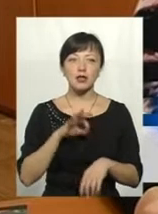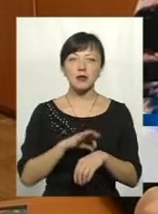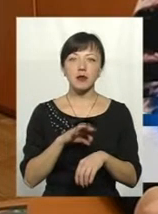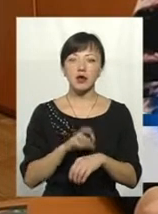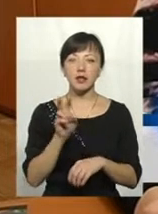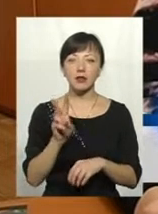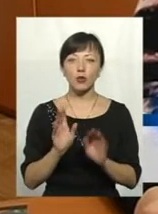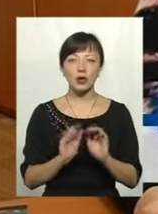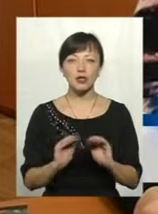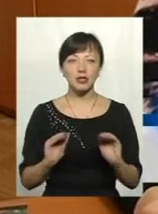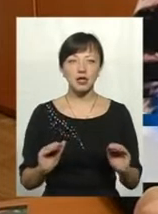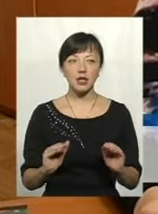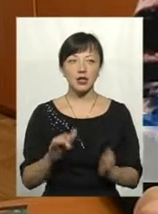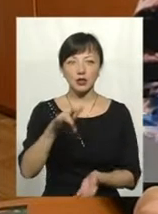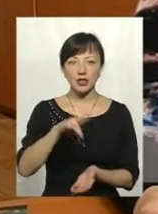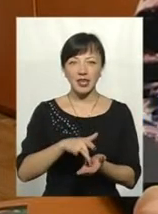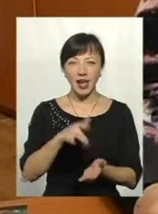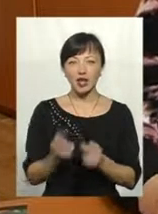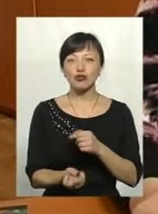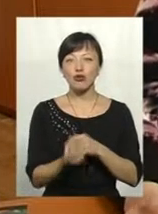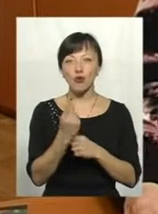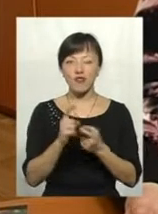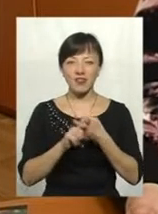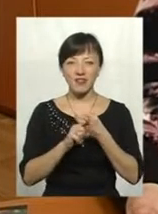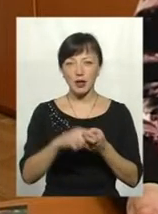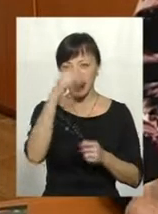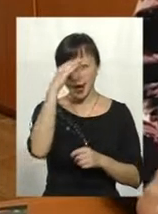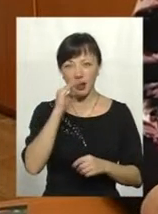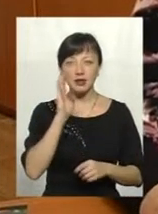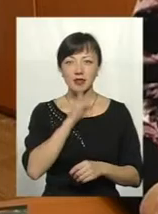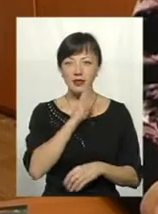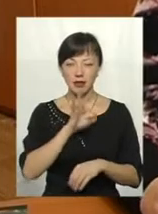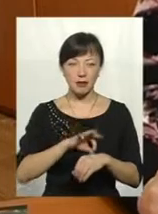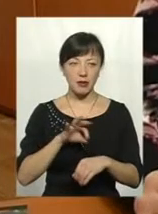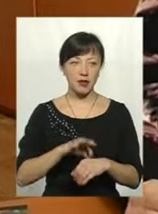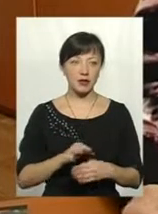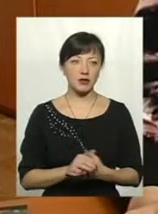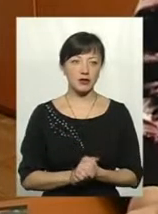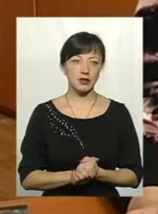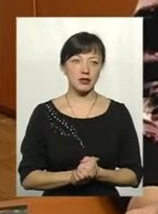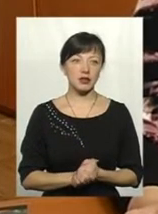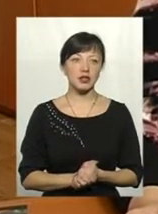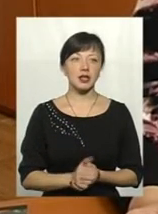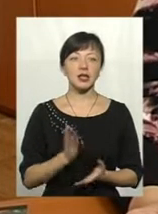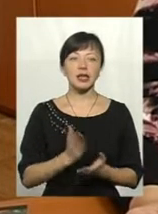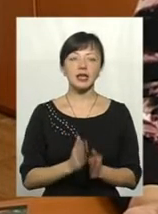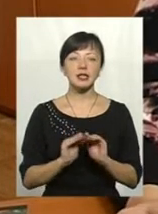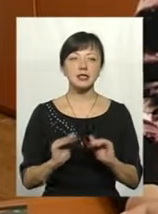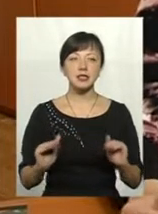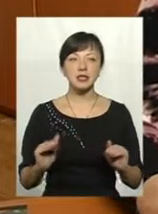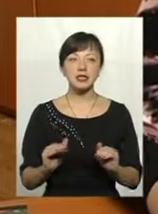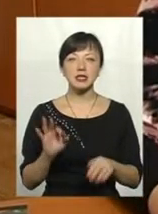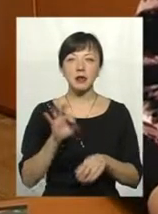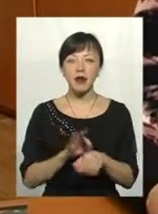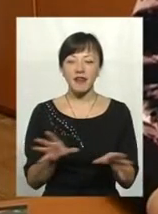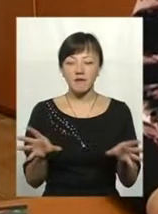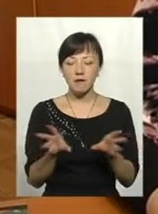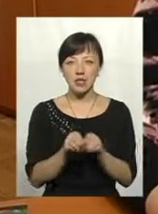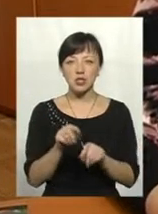2 детей из очагов туберкулезной инфекции, где болеют родители. Еще есть дети, которые заболели вместе